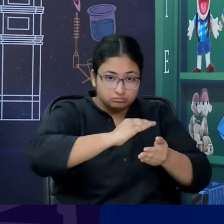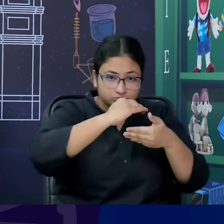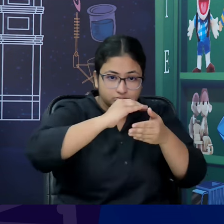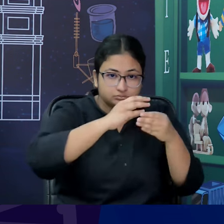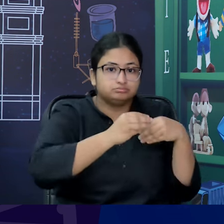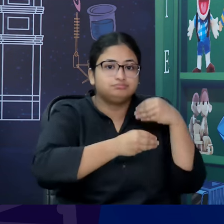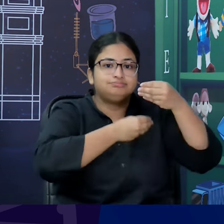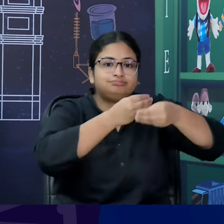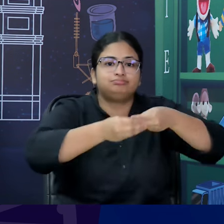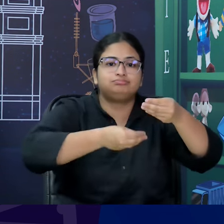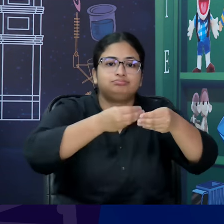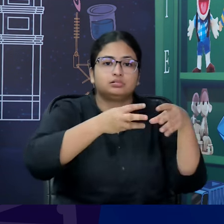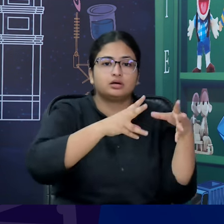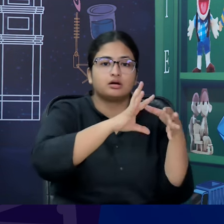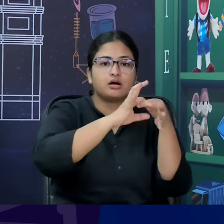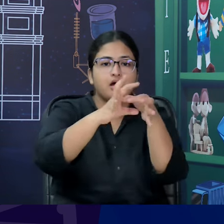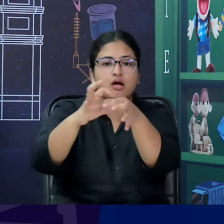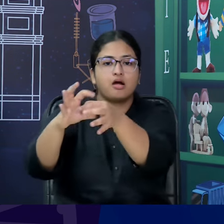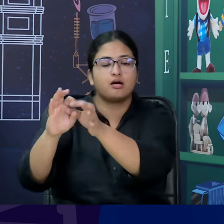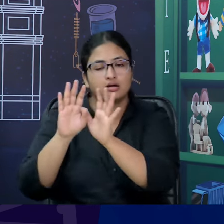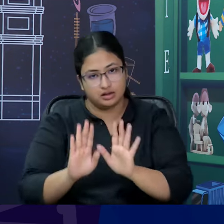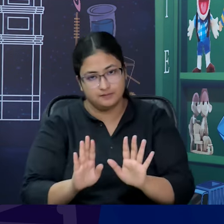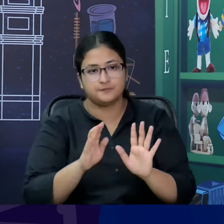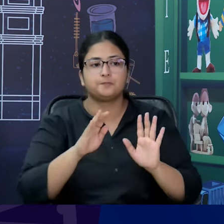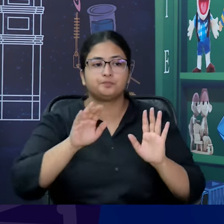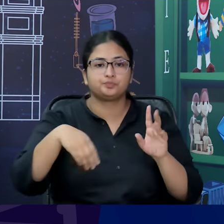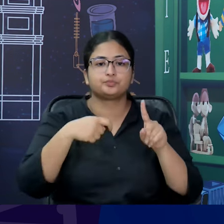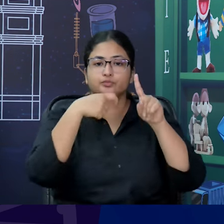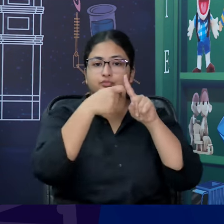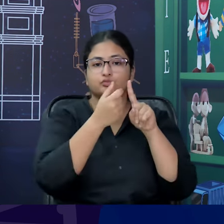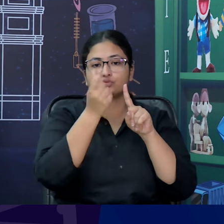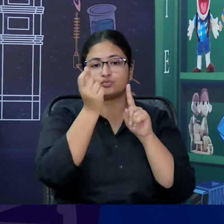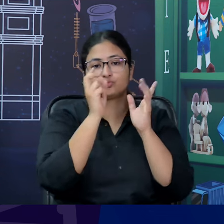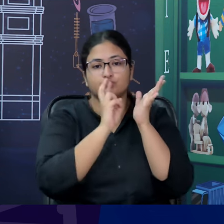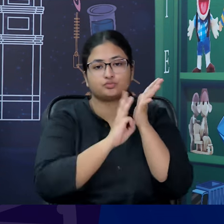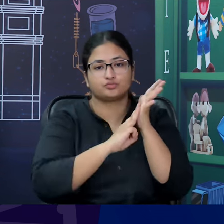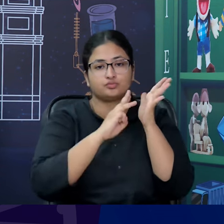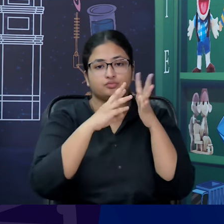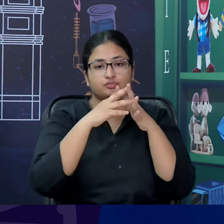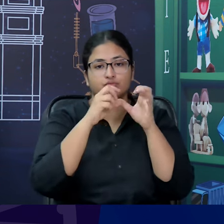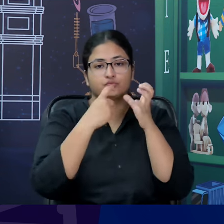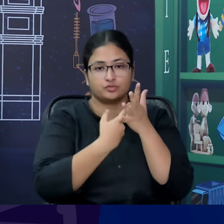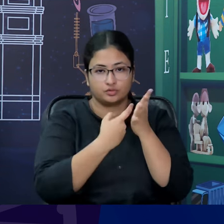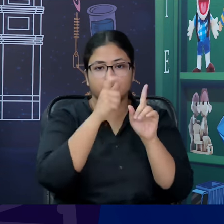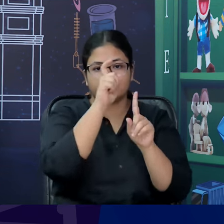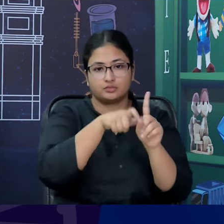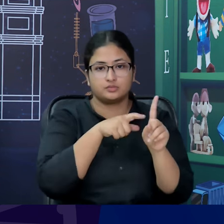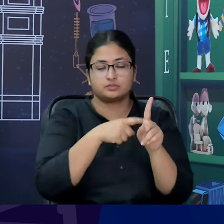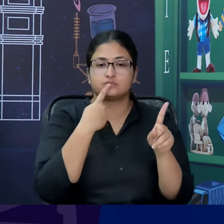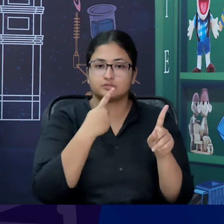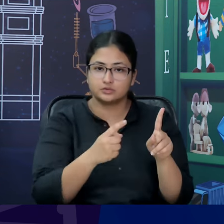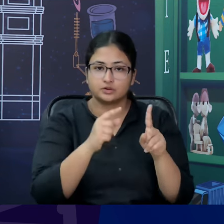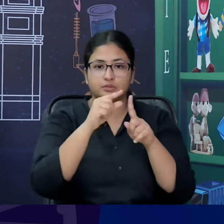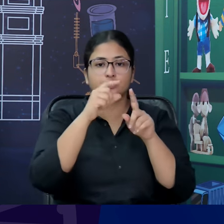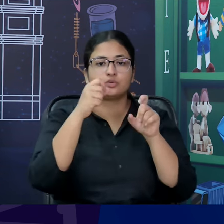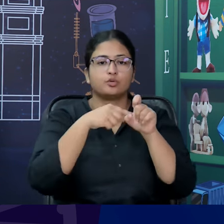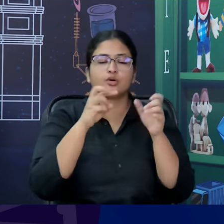बड़ी है इसके बाद कोवन नारायण जी लिखते हैं कि कविता एक खेल है बच्चों के